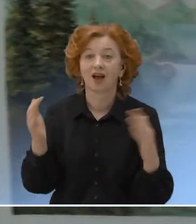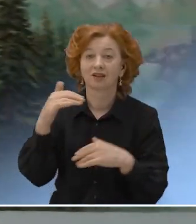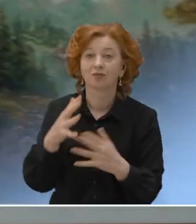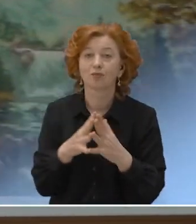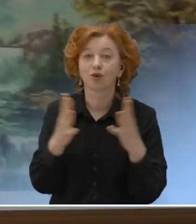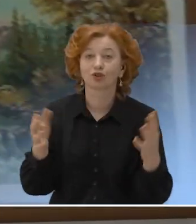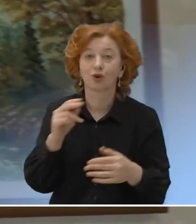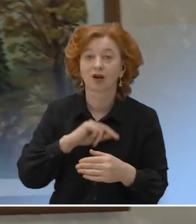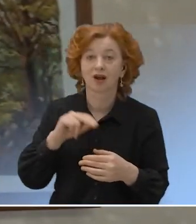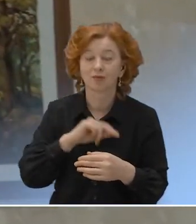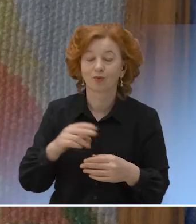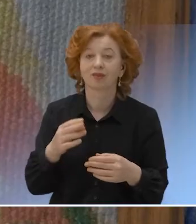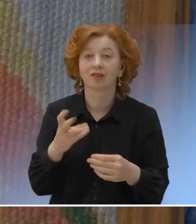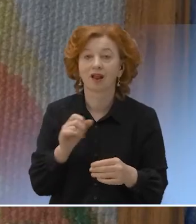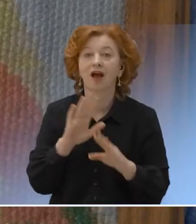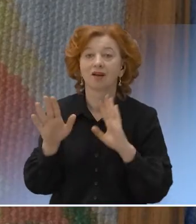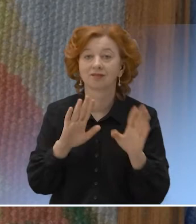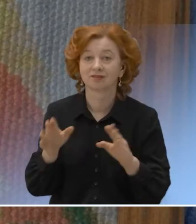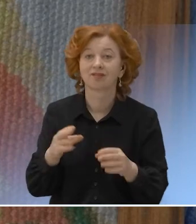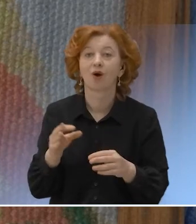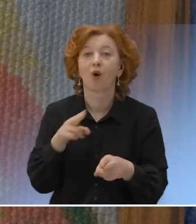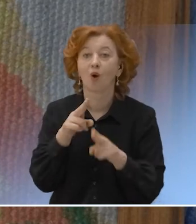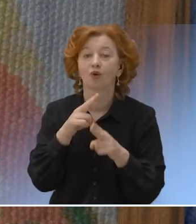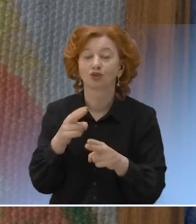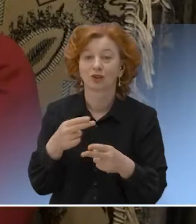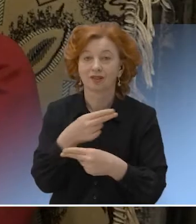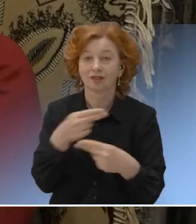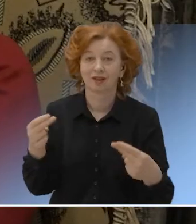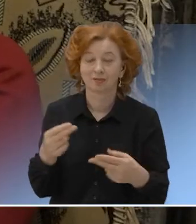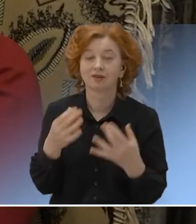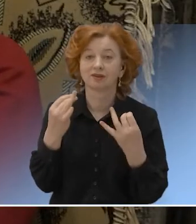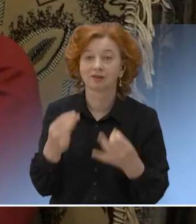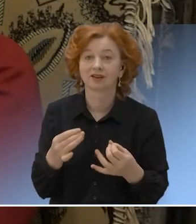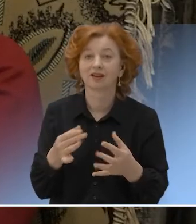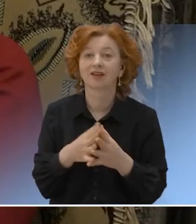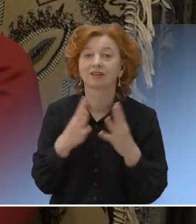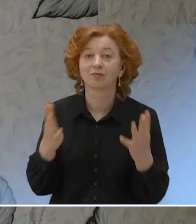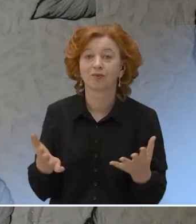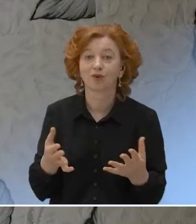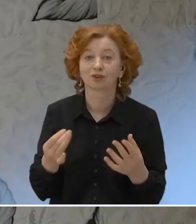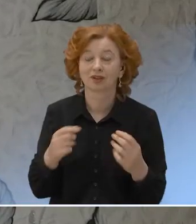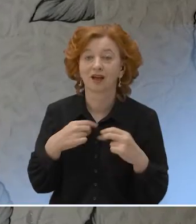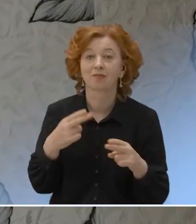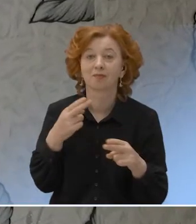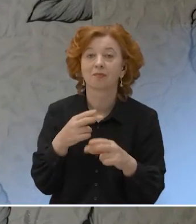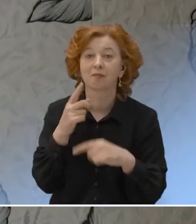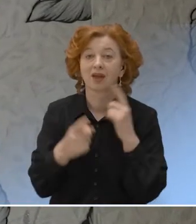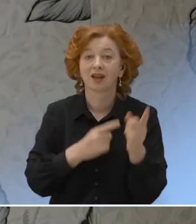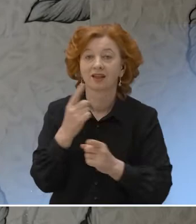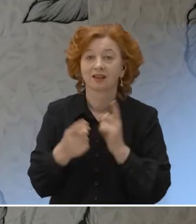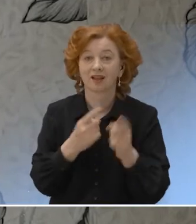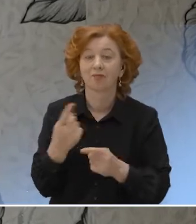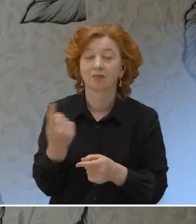картин. Большинство ее работ на охотничью тему. Последние, по-моему, волки были. Нет, это вот. Я переделала,